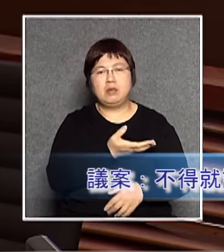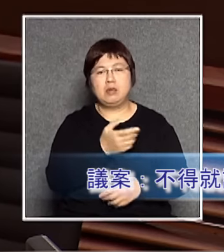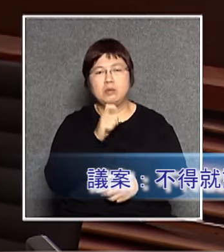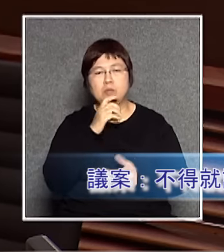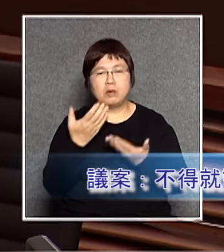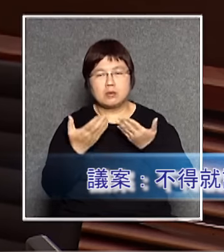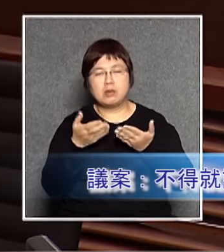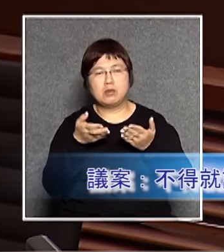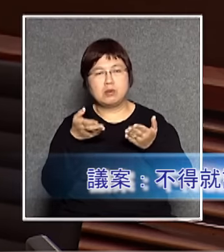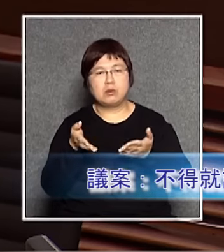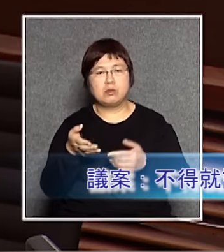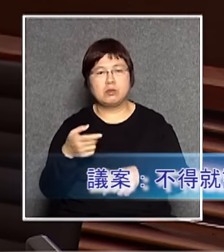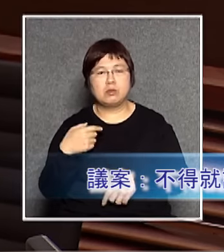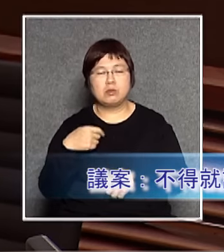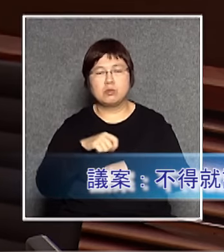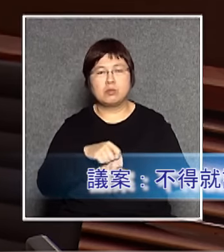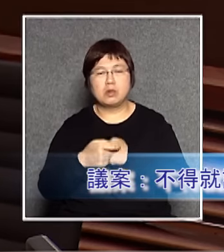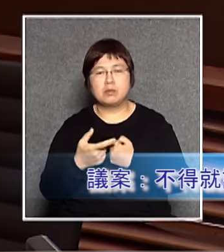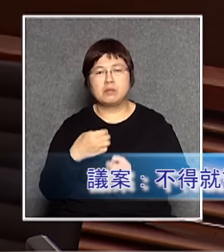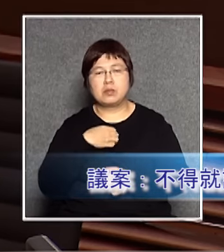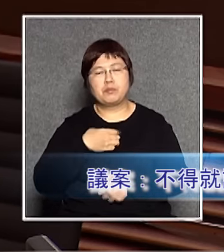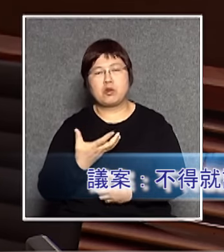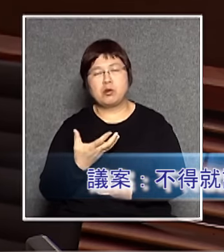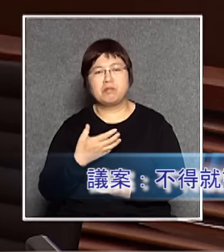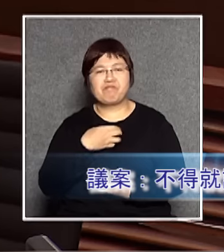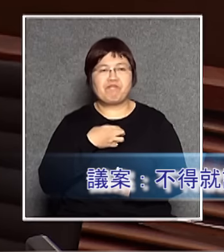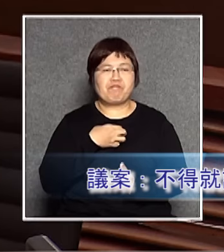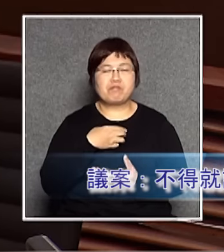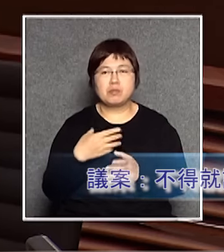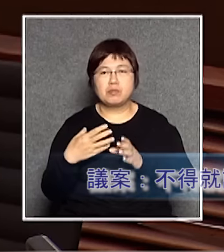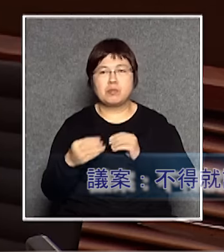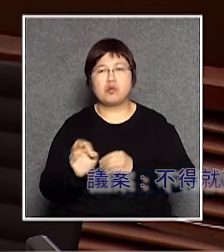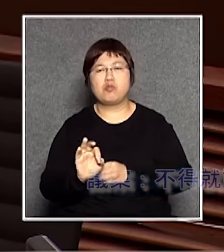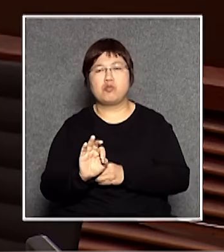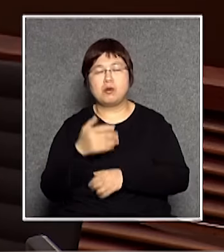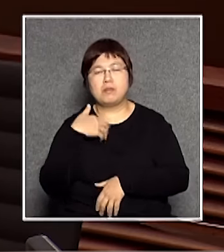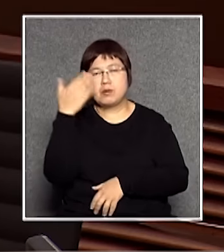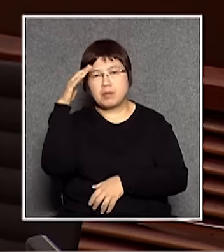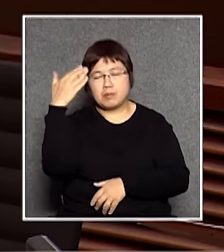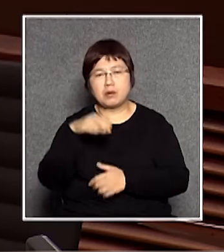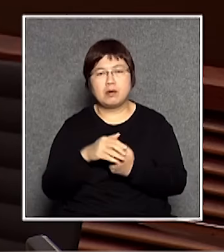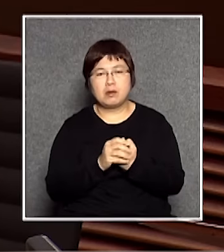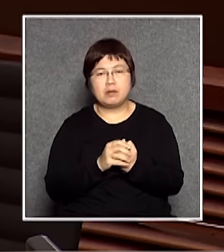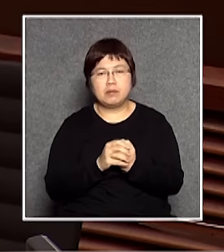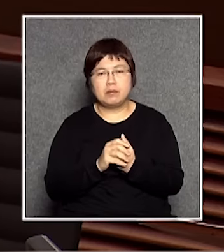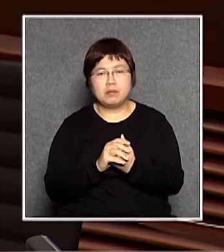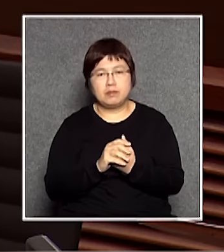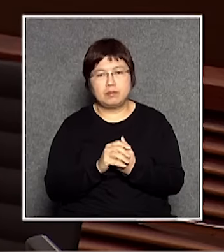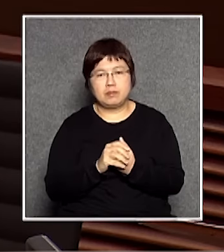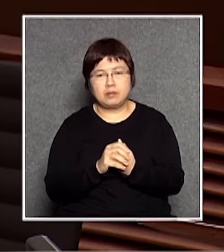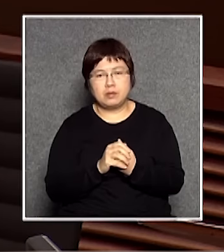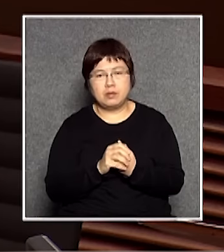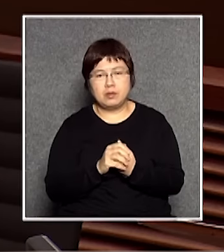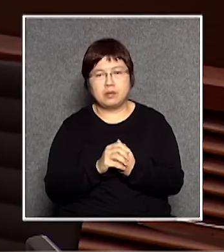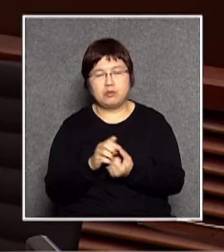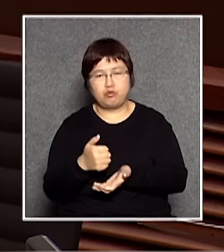家沒有特別的感情，這是可以理解的，但是基本的